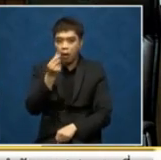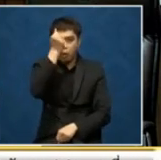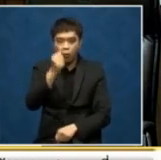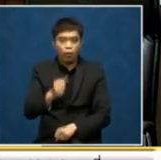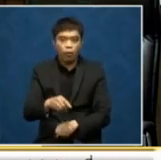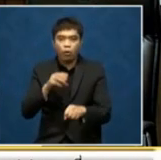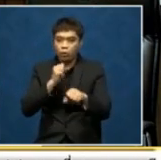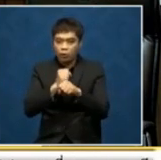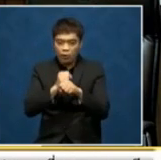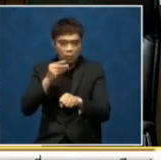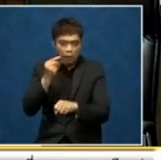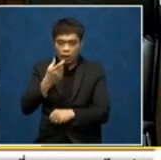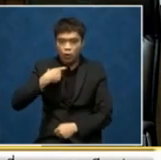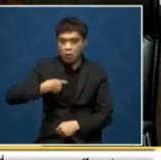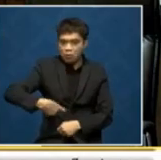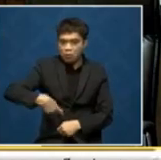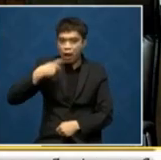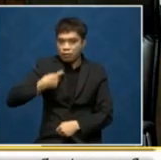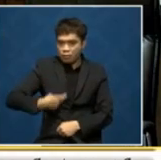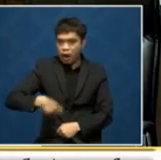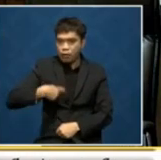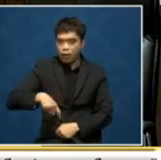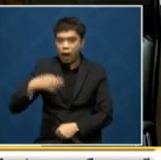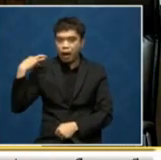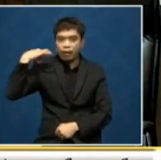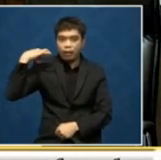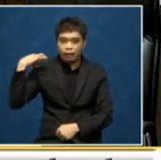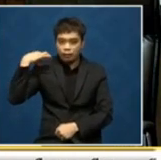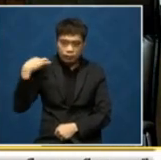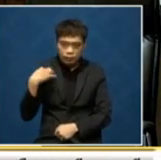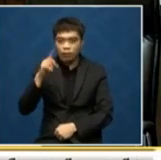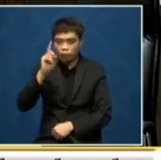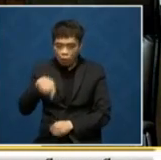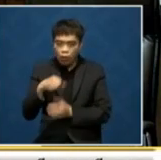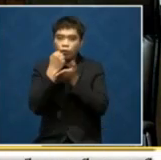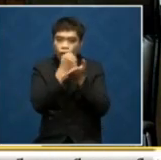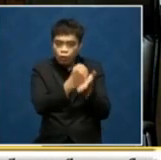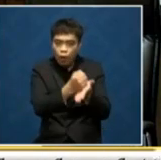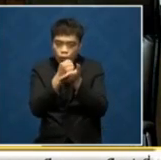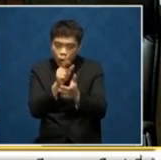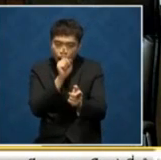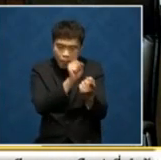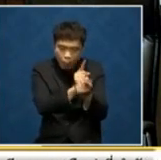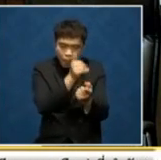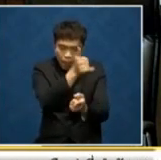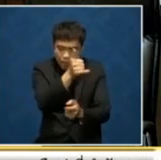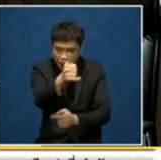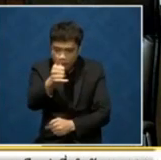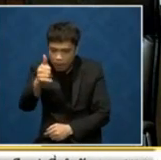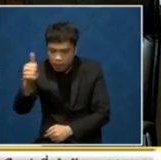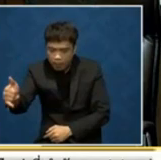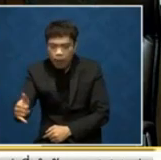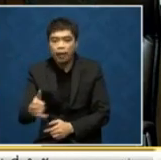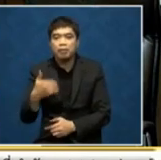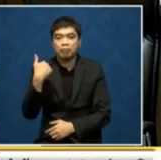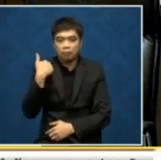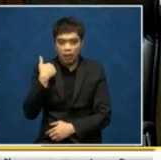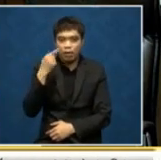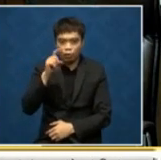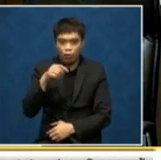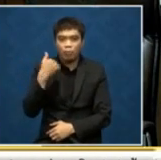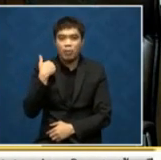รุกมีทนายความอาสาเอ่อสัญจรนะไปพบปะพี่น้องประชาชนทุกเทศบาลทุกอบตและเรามีแผนแจ้ง